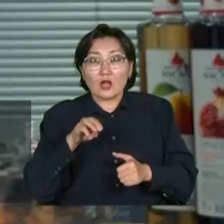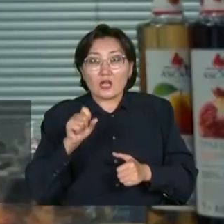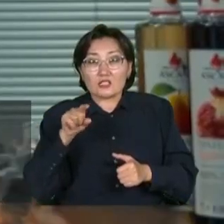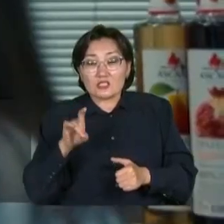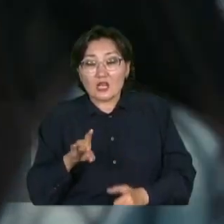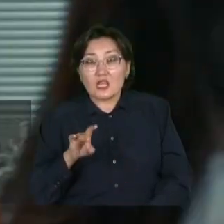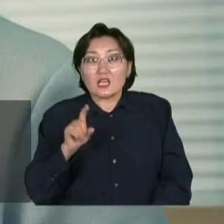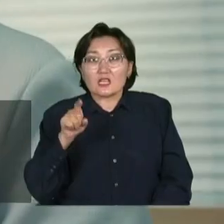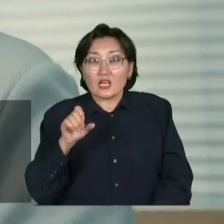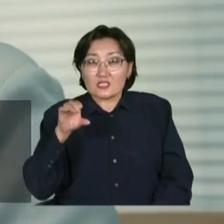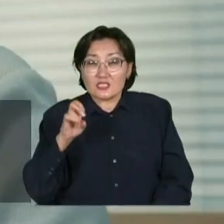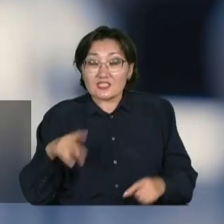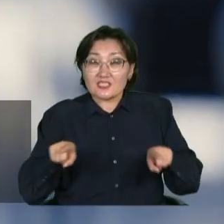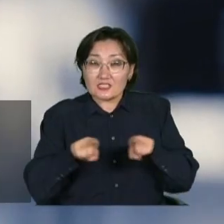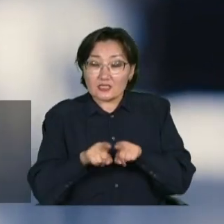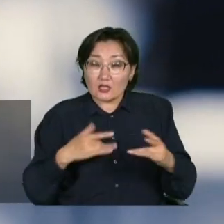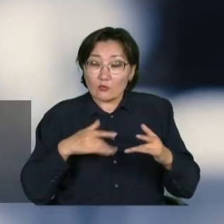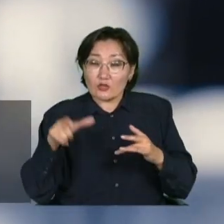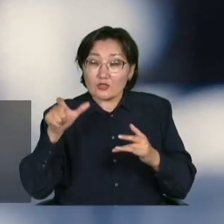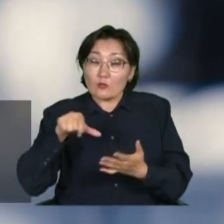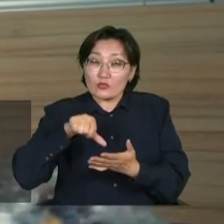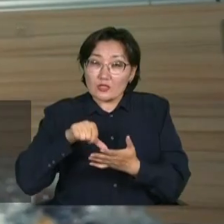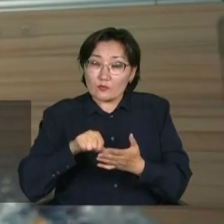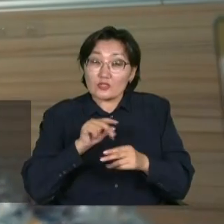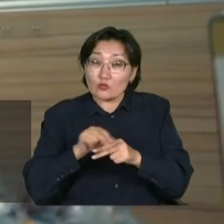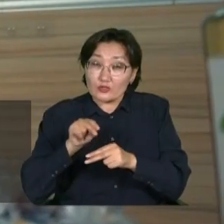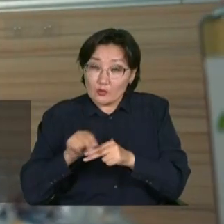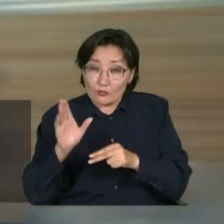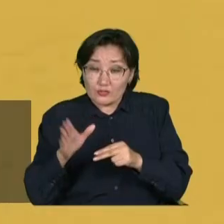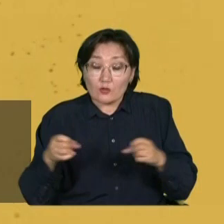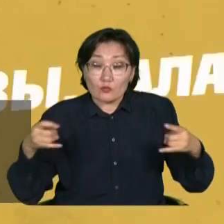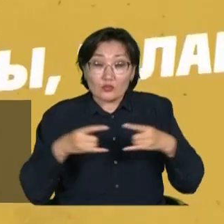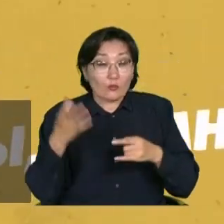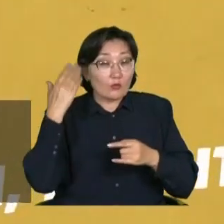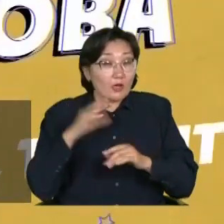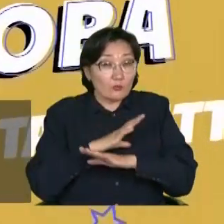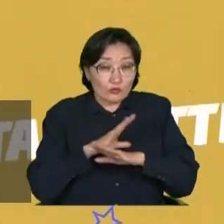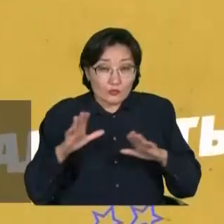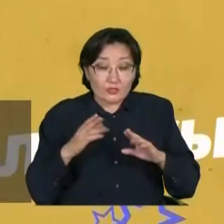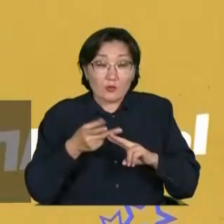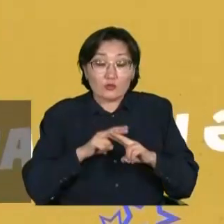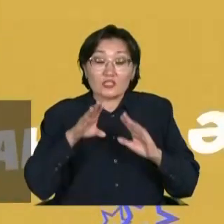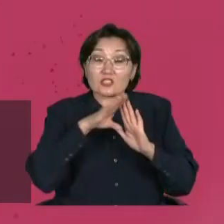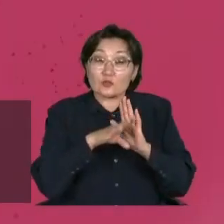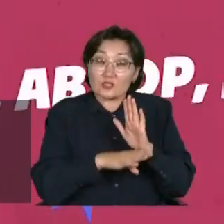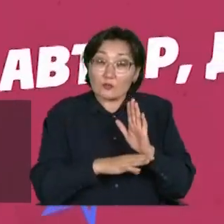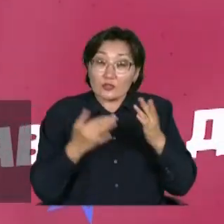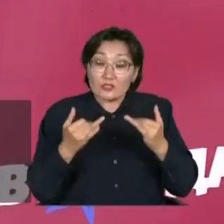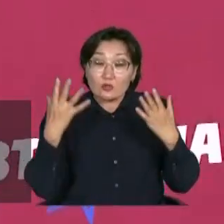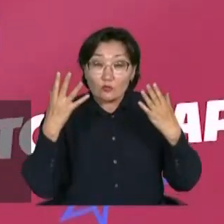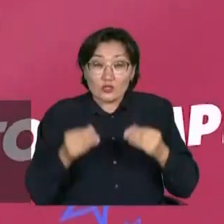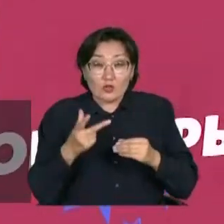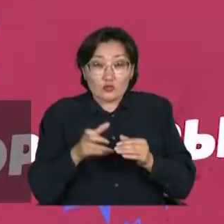Еркеш Хасен сынды тәлімгерлер талапкерлерге бағыт-бағдар береді. Арнамызда бұрын-соңды болмаған бұл мега жобаға қазірдің